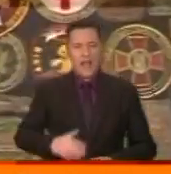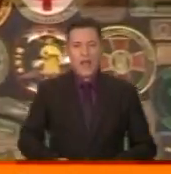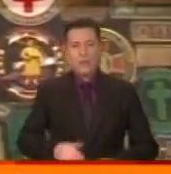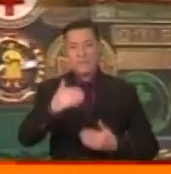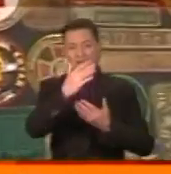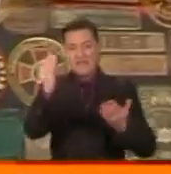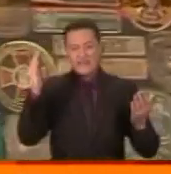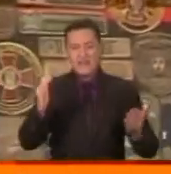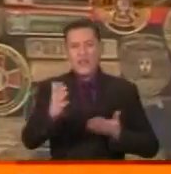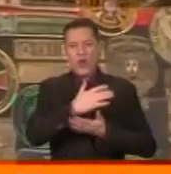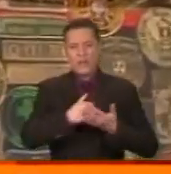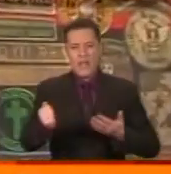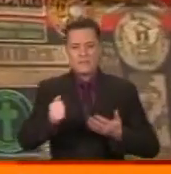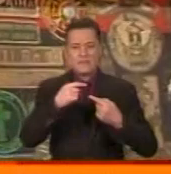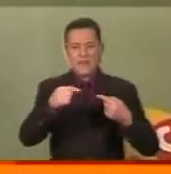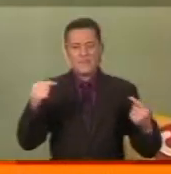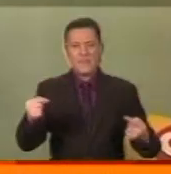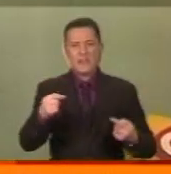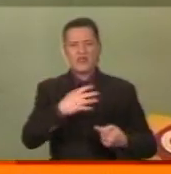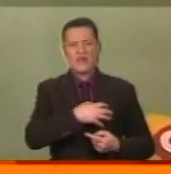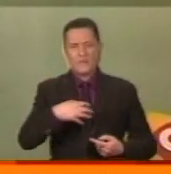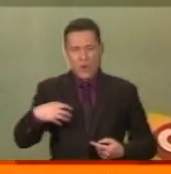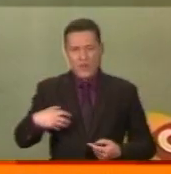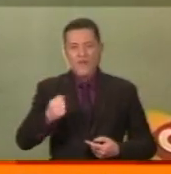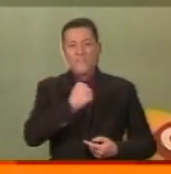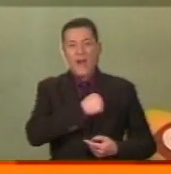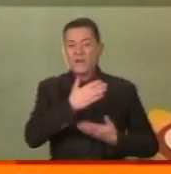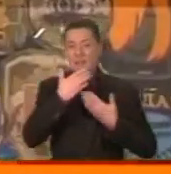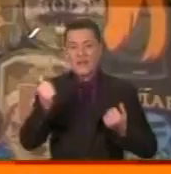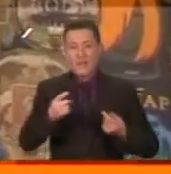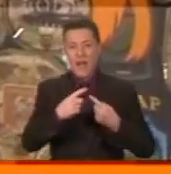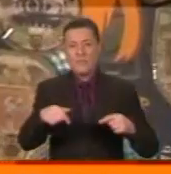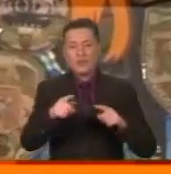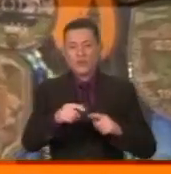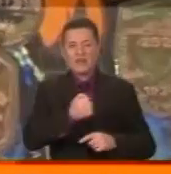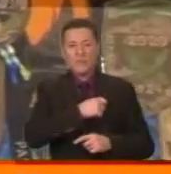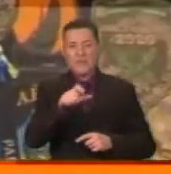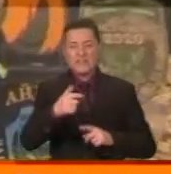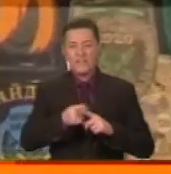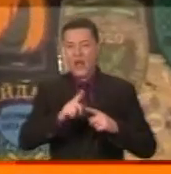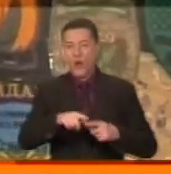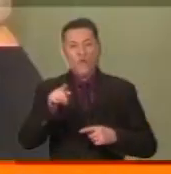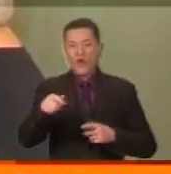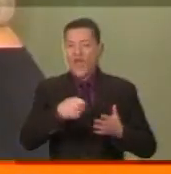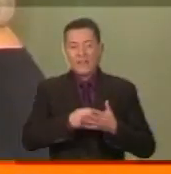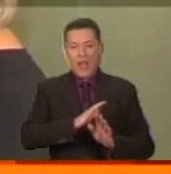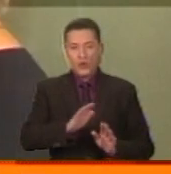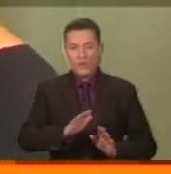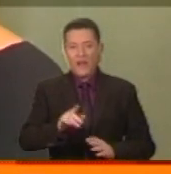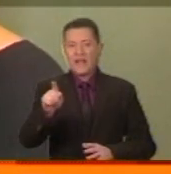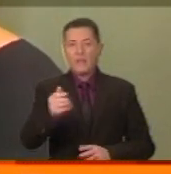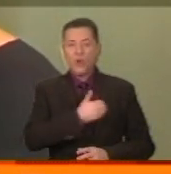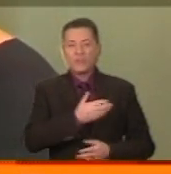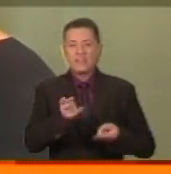колекція армійських шевронів пані Надія певна в армії Нема такого підрозділу бійців якого вона не годувала їм хочеться